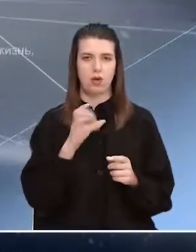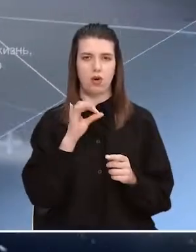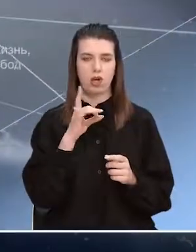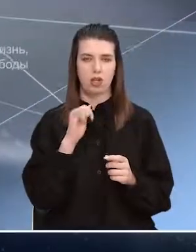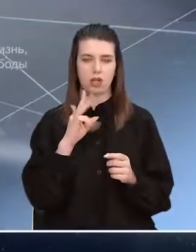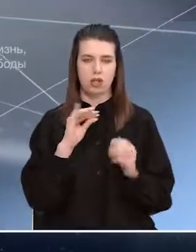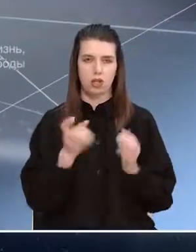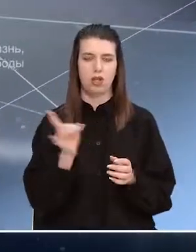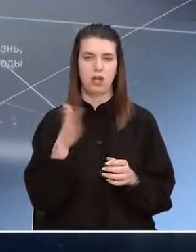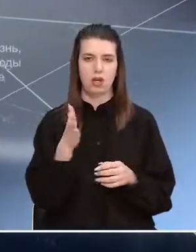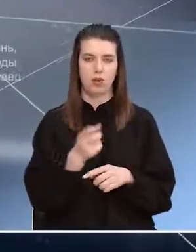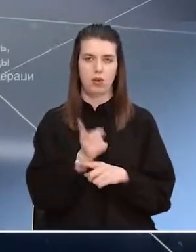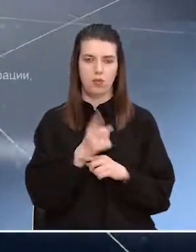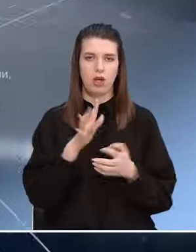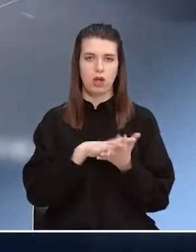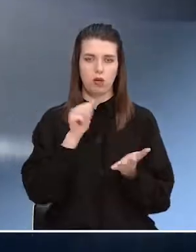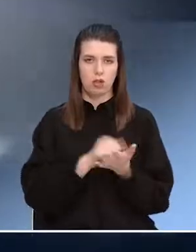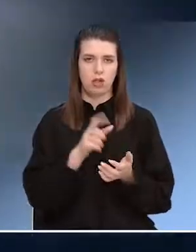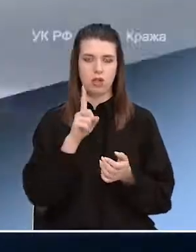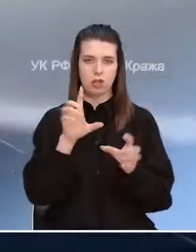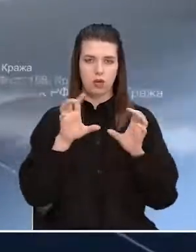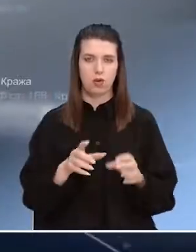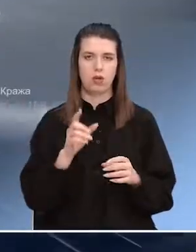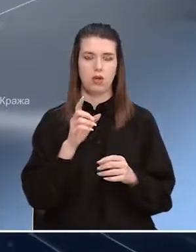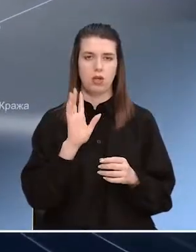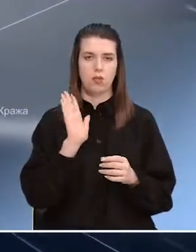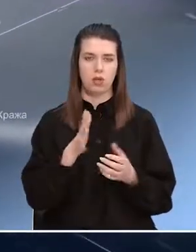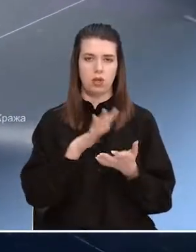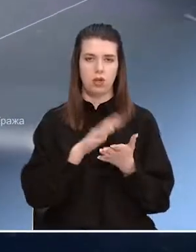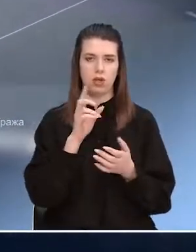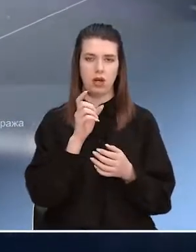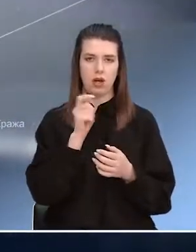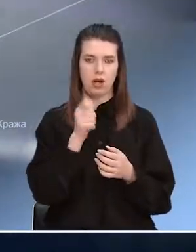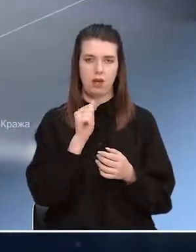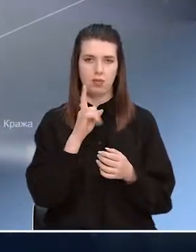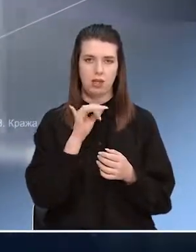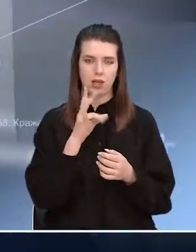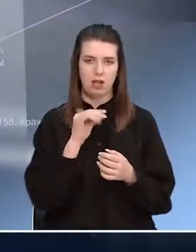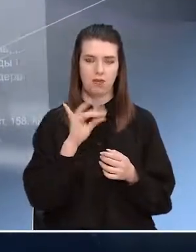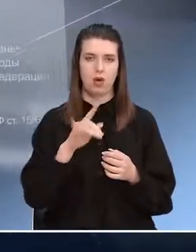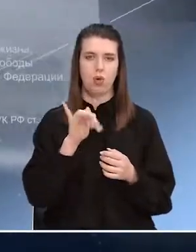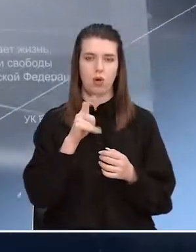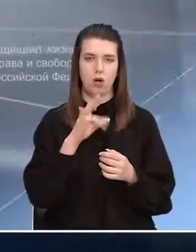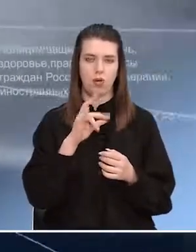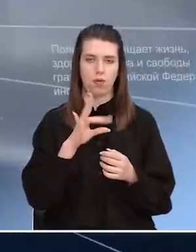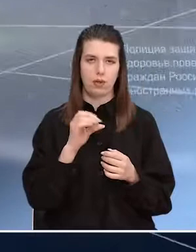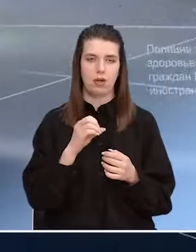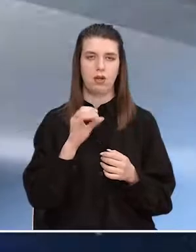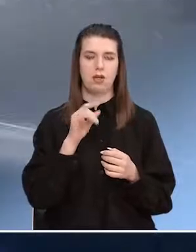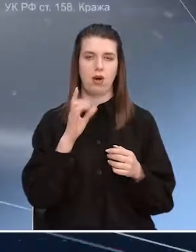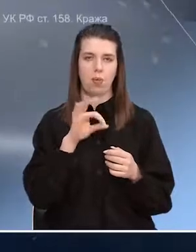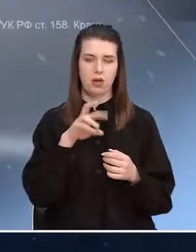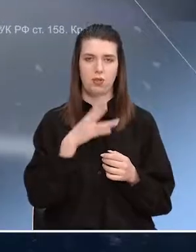действуют строгие ограничения рыбной ловли а нарушителям закона грозит не только административная но и уголовная ответственность